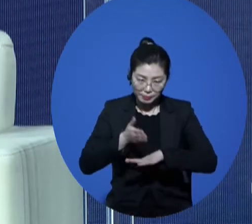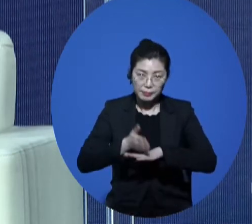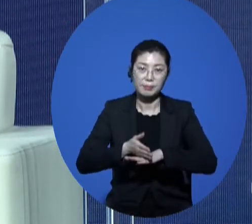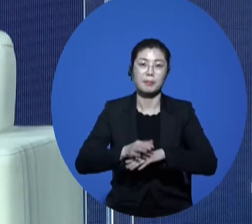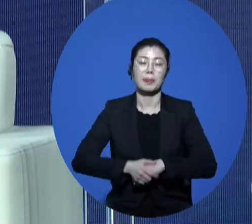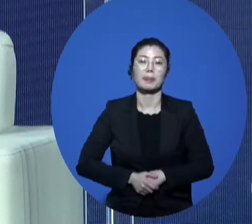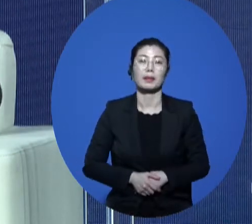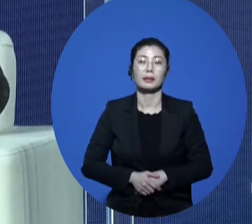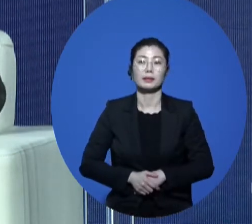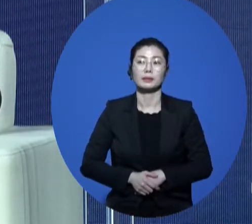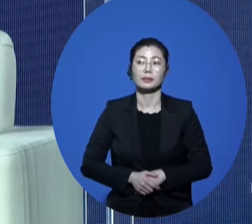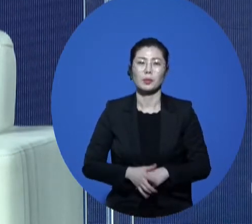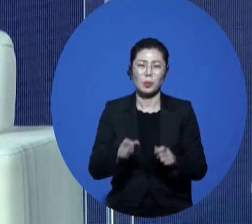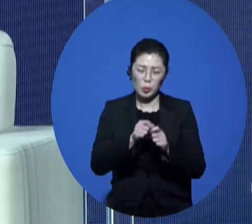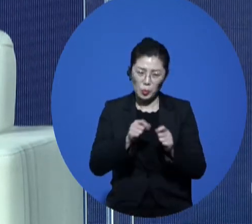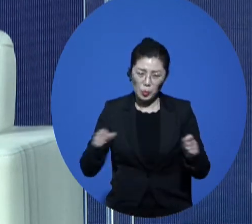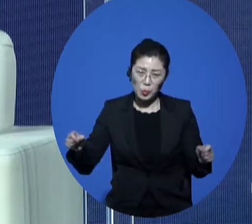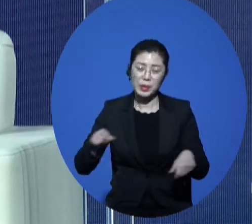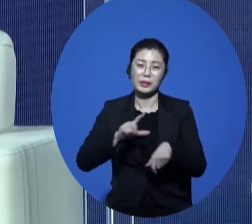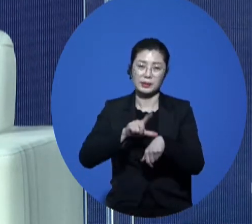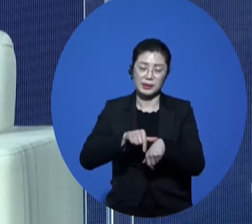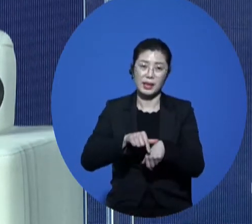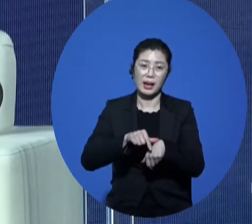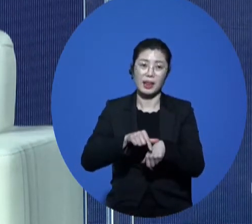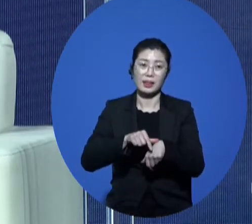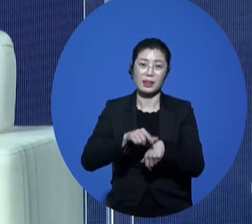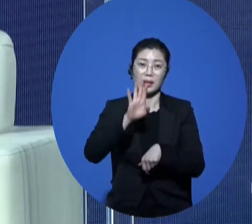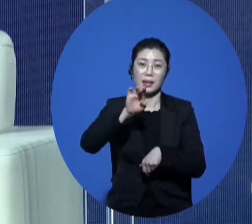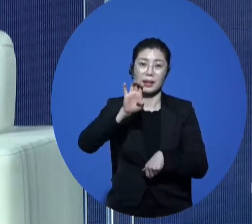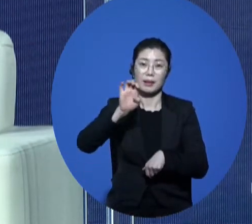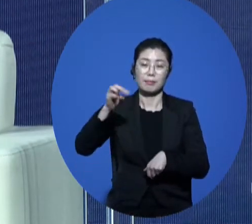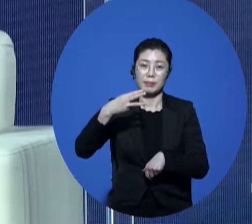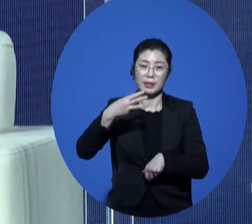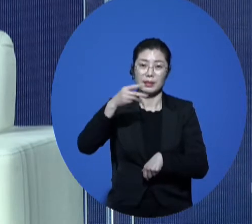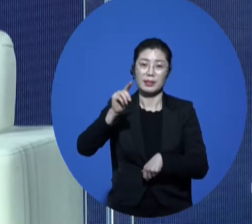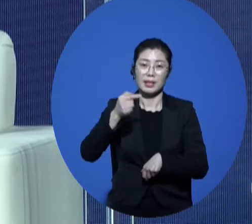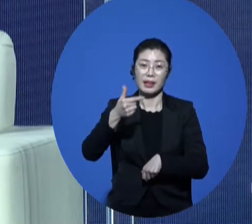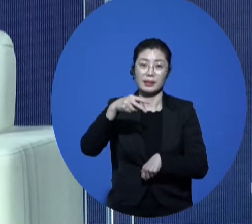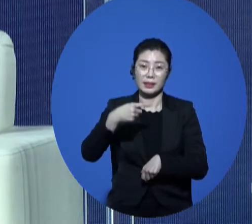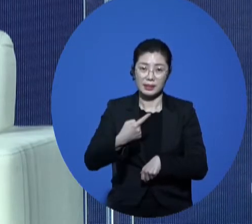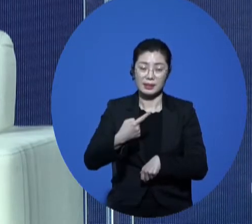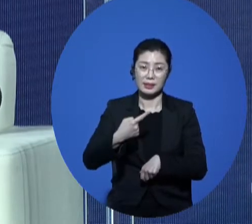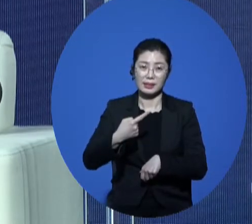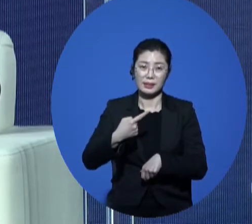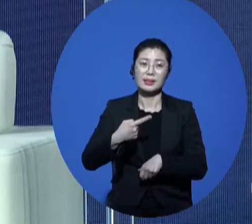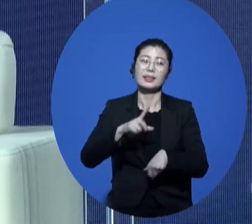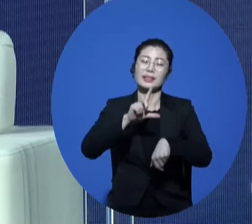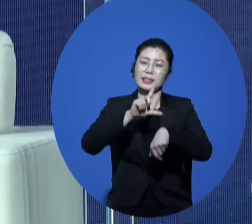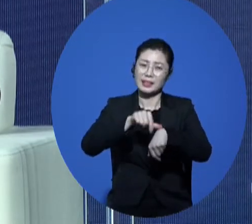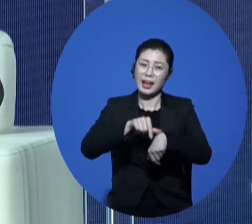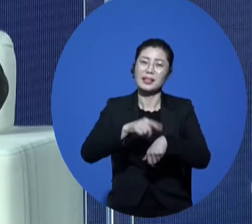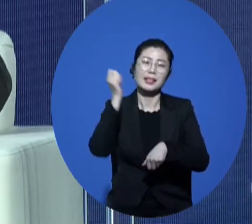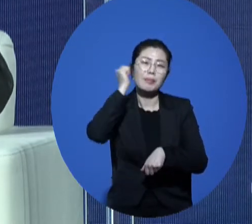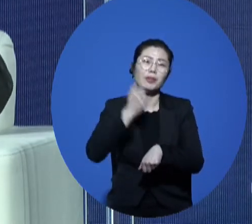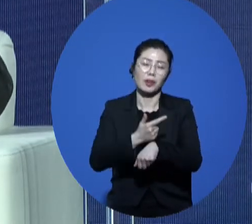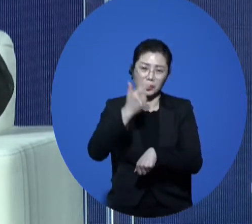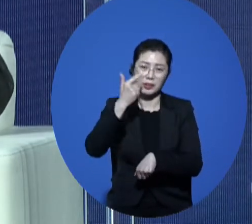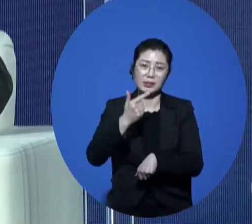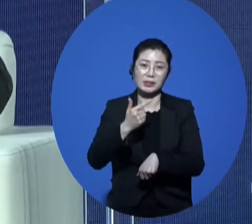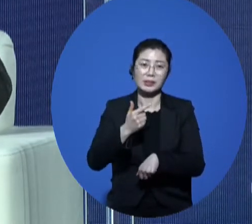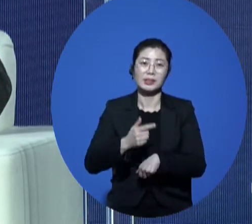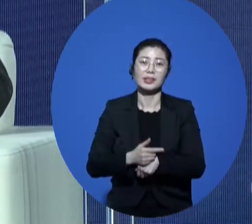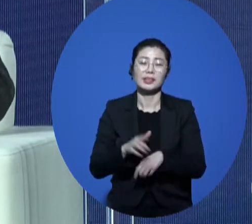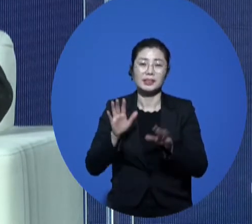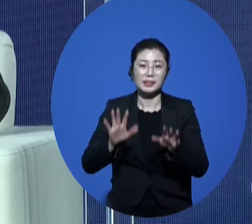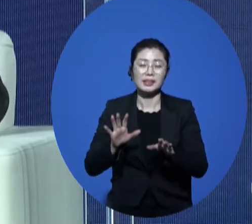감사합니다. 예, 장시간 지금 핀란드 시간이 새벽 6시라고 합니다. 6시에 이른 새벽에 그